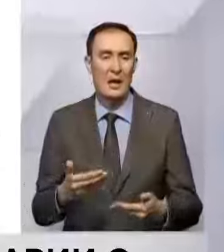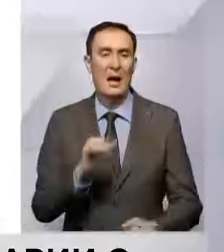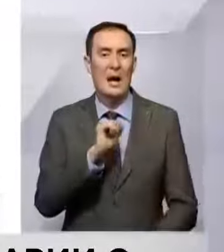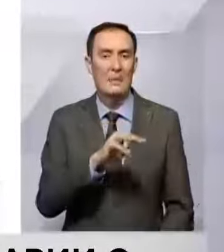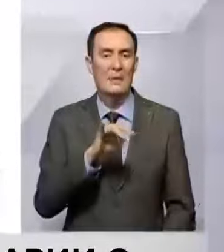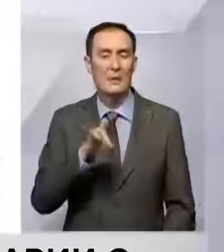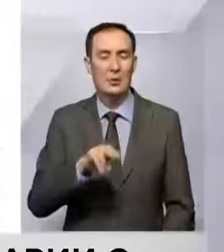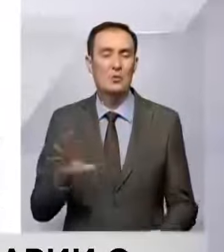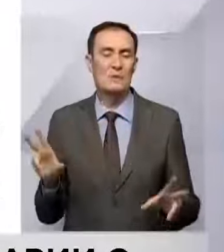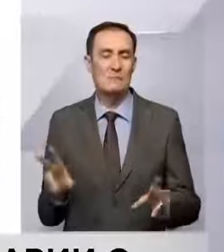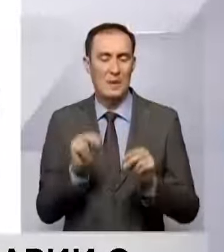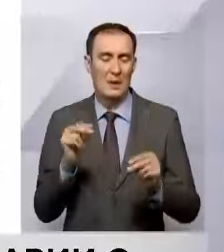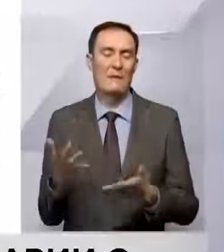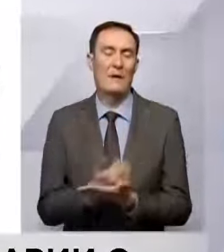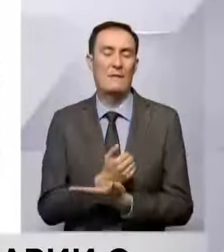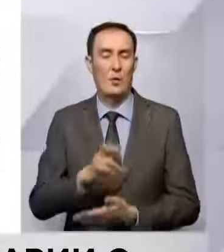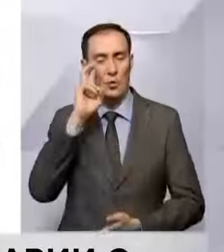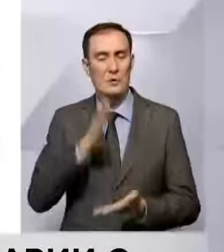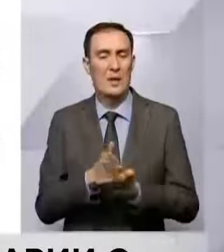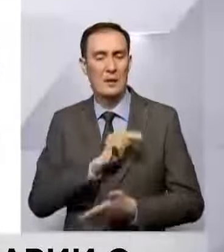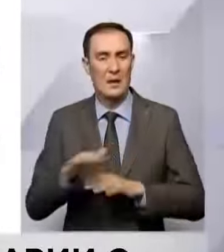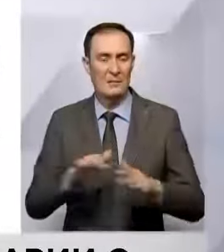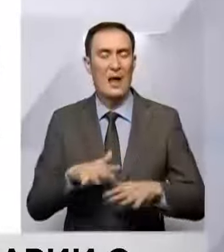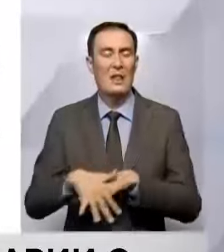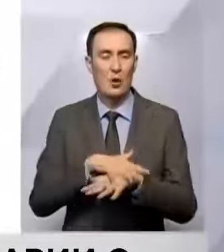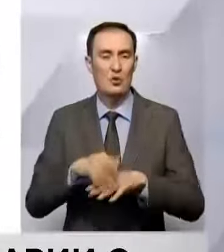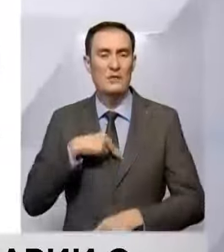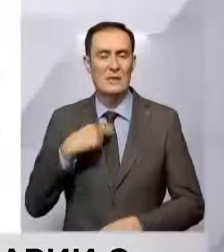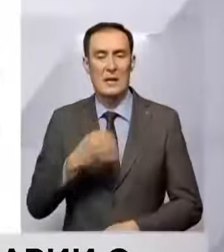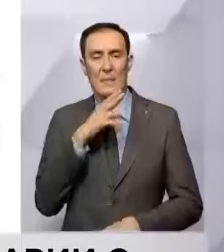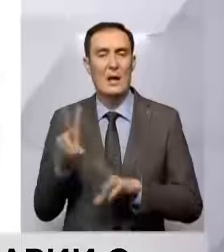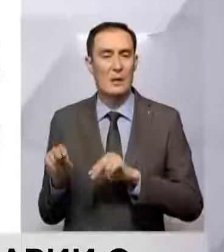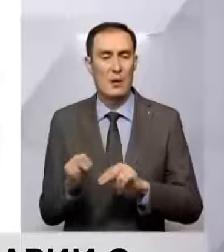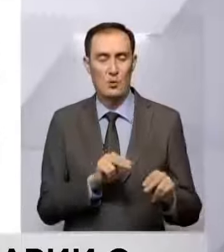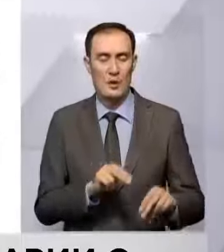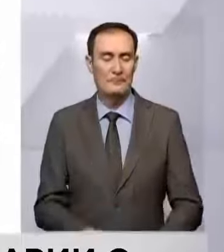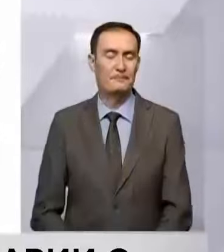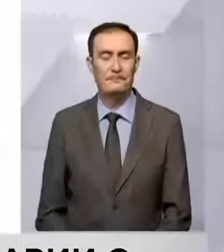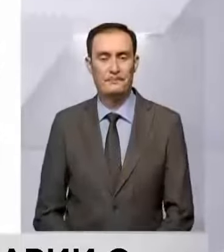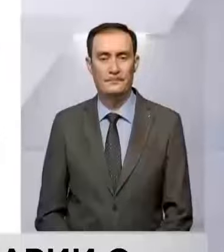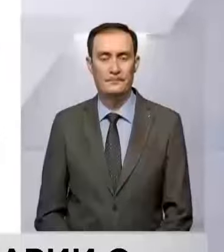Амхерт успехов в государственной деятельности, а народу Швейцарии благополучия и процветания.